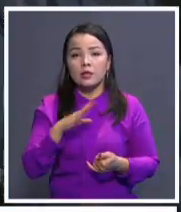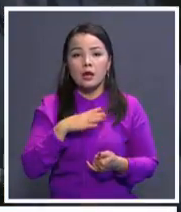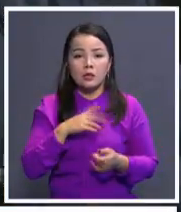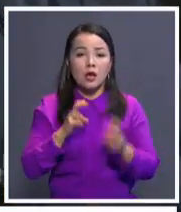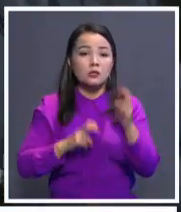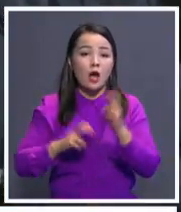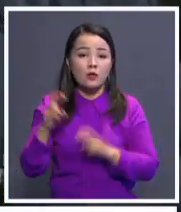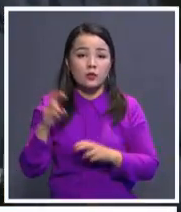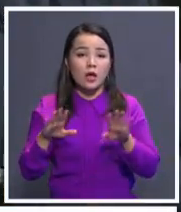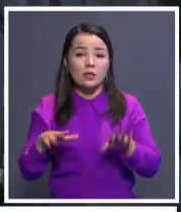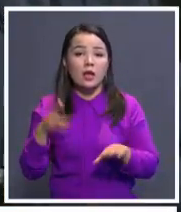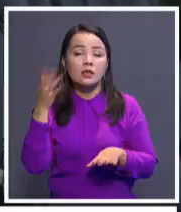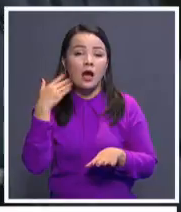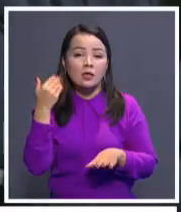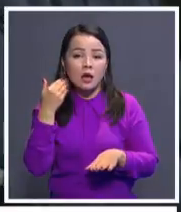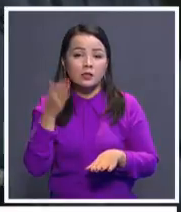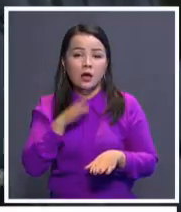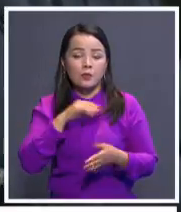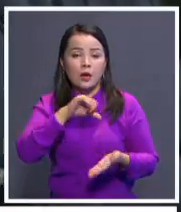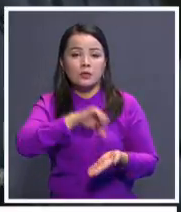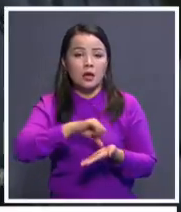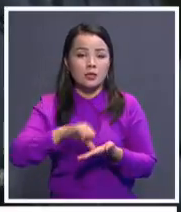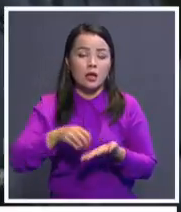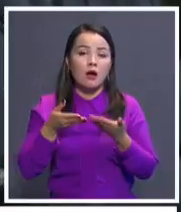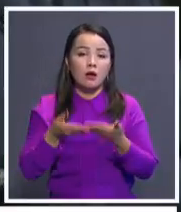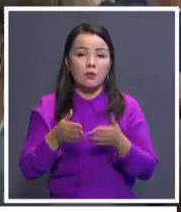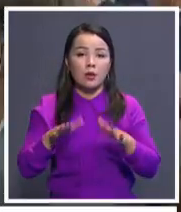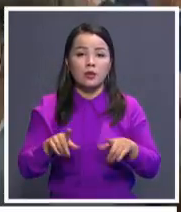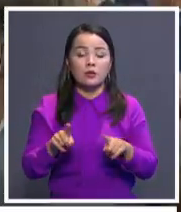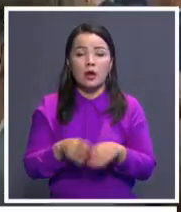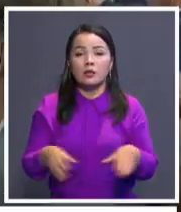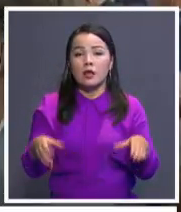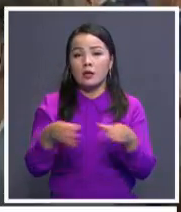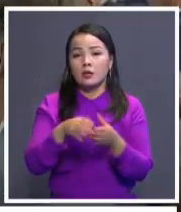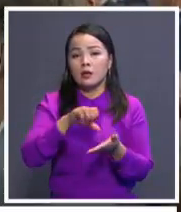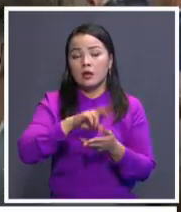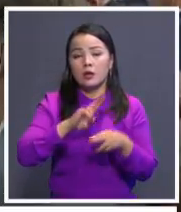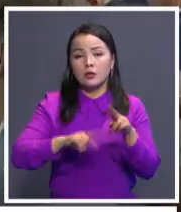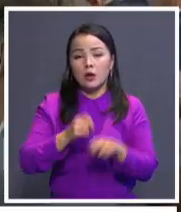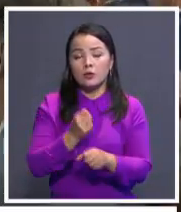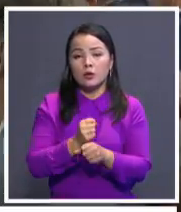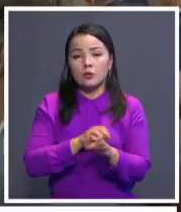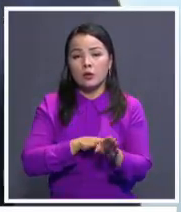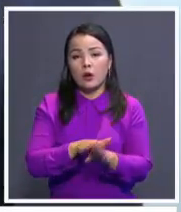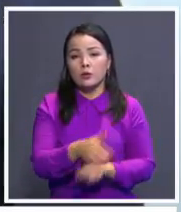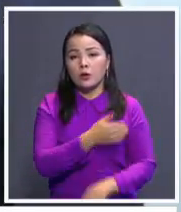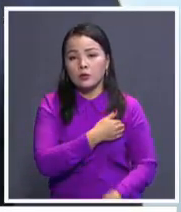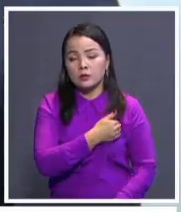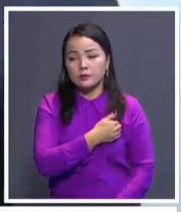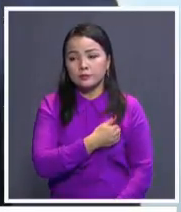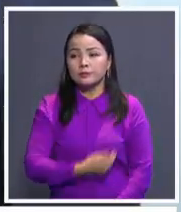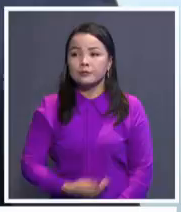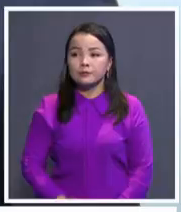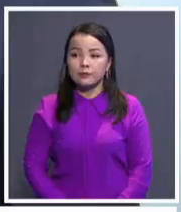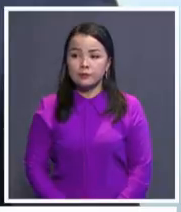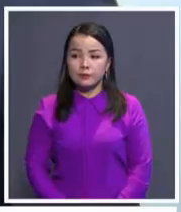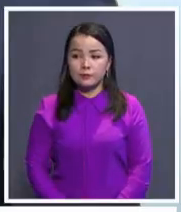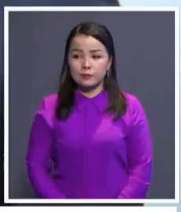зауыты мен татардың Ақбарыс кеме жасау корпорациясы арасындағы байланыс арта түспек. Сегодня